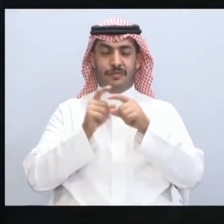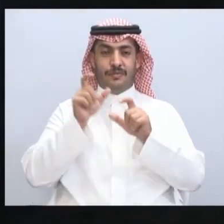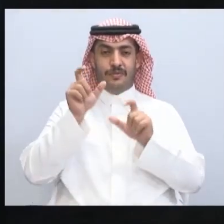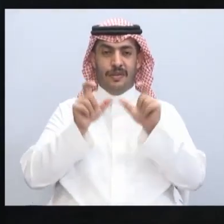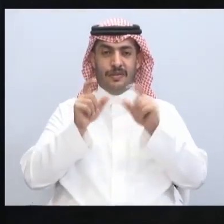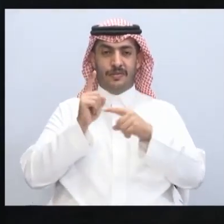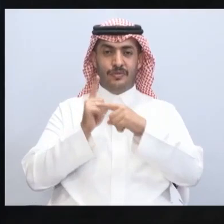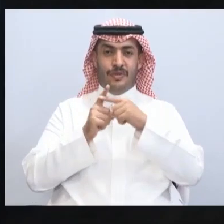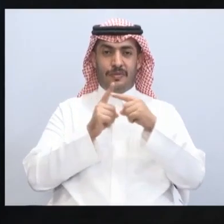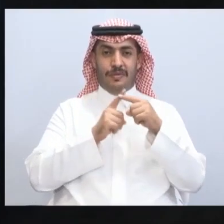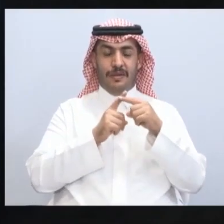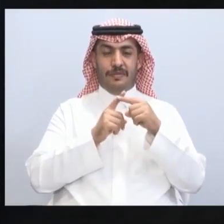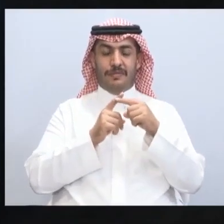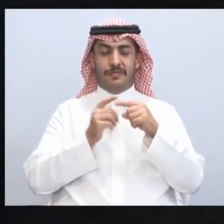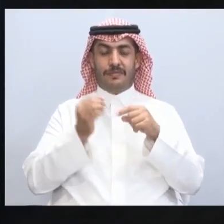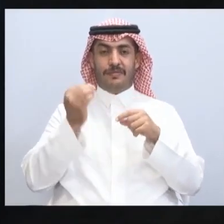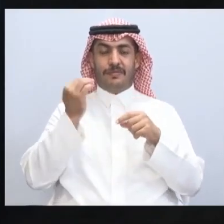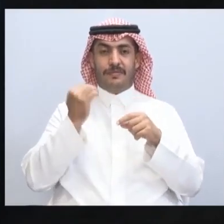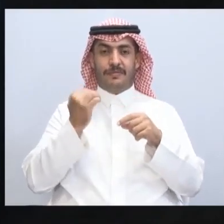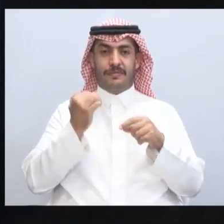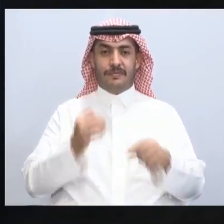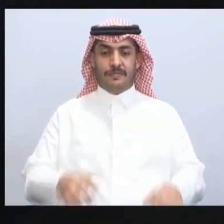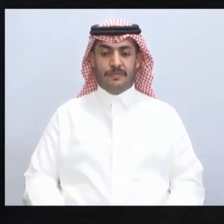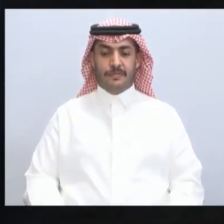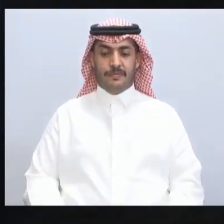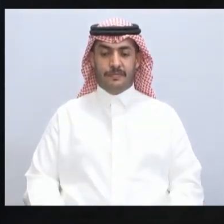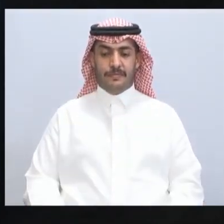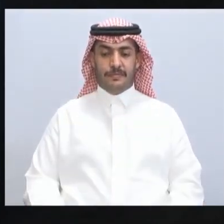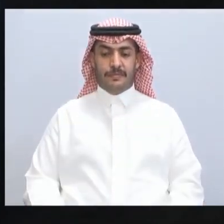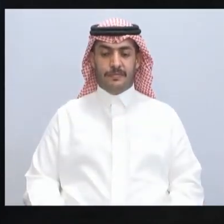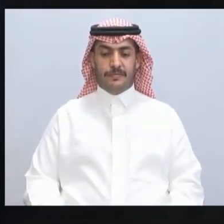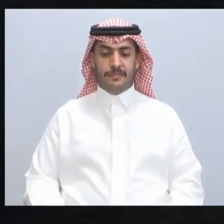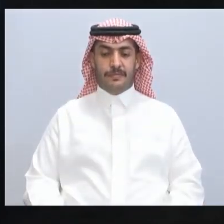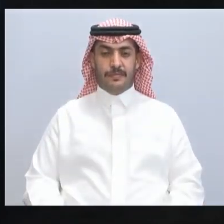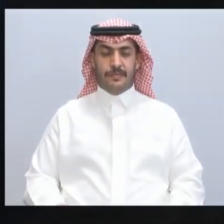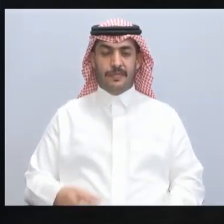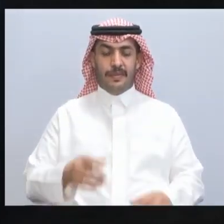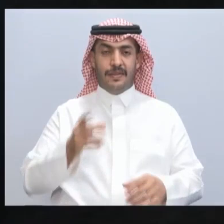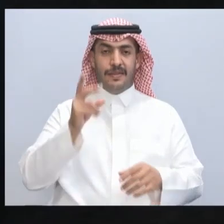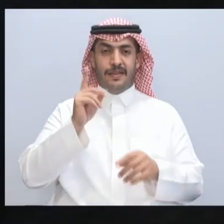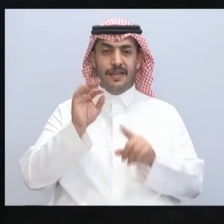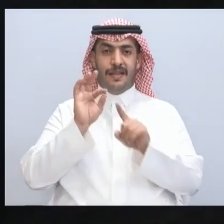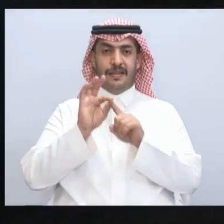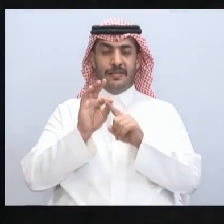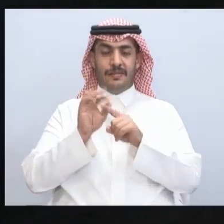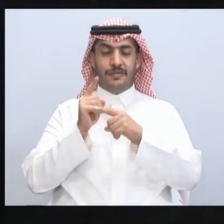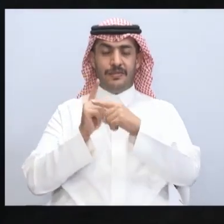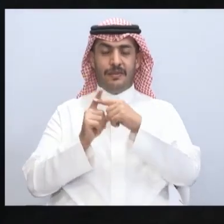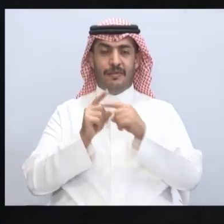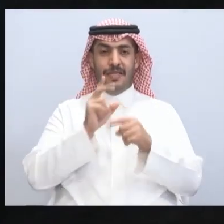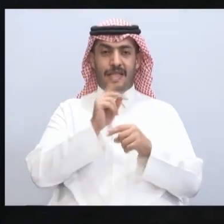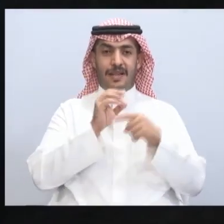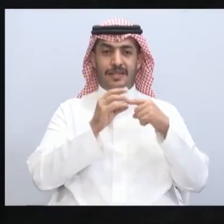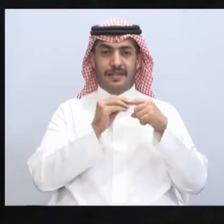هدفين ايجابيين ايضا بارك الله فيكم وصراع بين هدف ايجابي